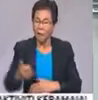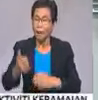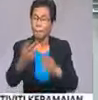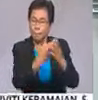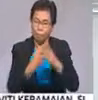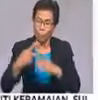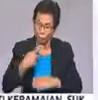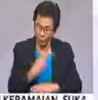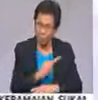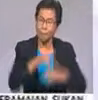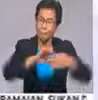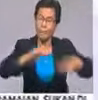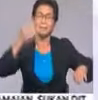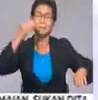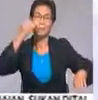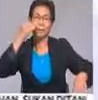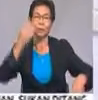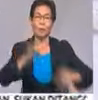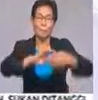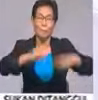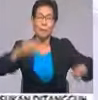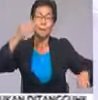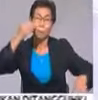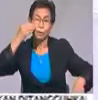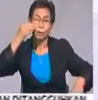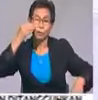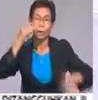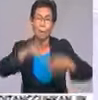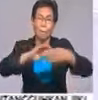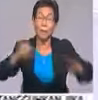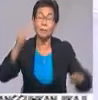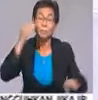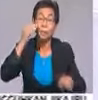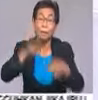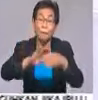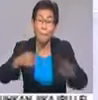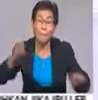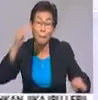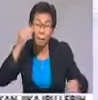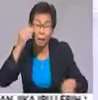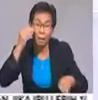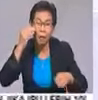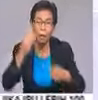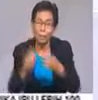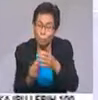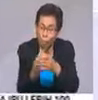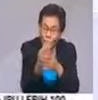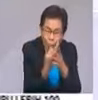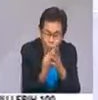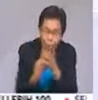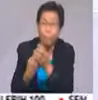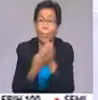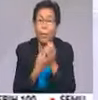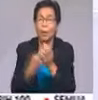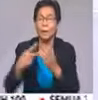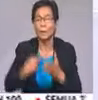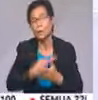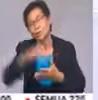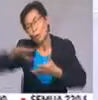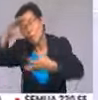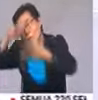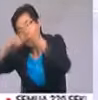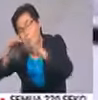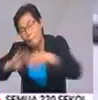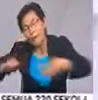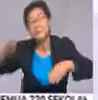perpaduan kita. Bahasa Malaysia ni memang dapat memupuk perpaduan sebab kita sudah belajar bahasa Melayu sejak